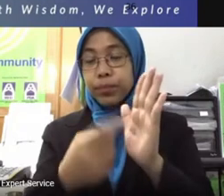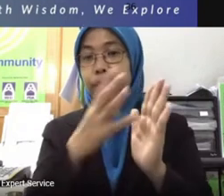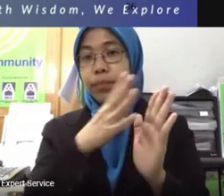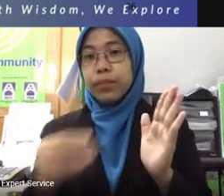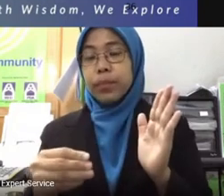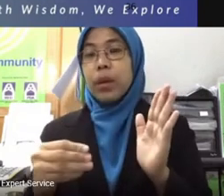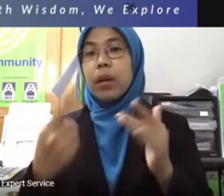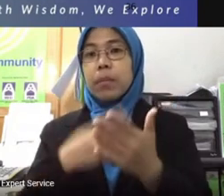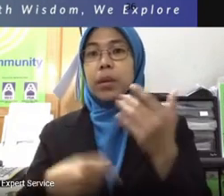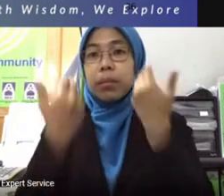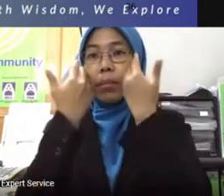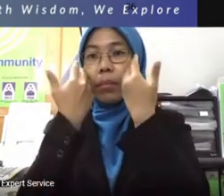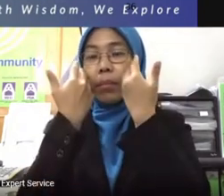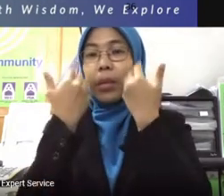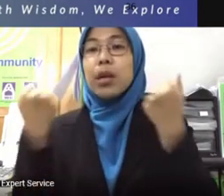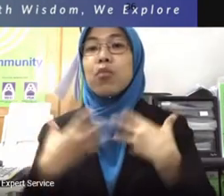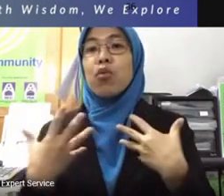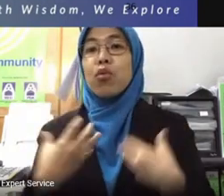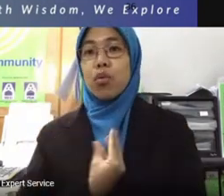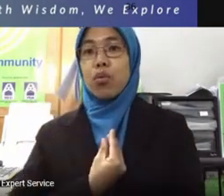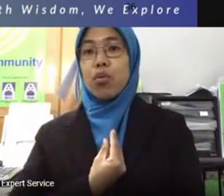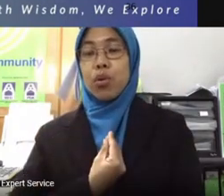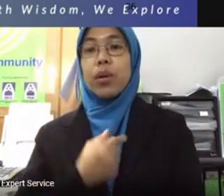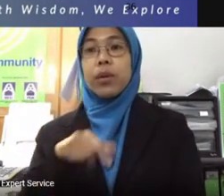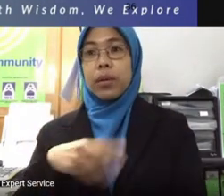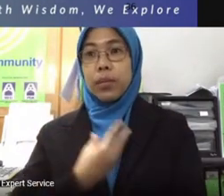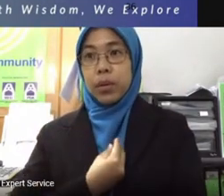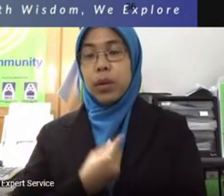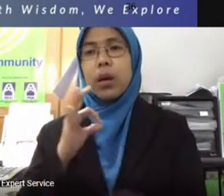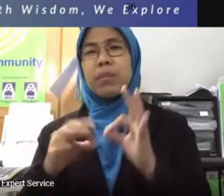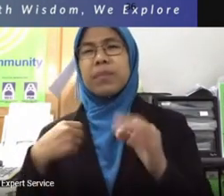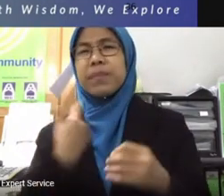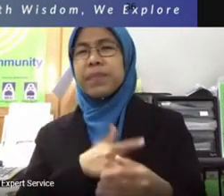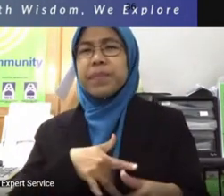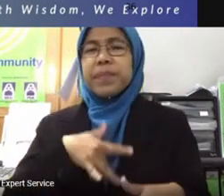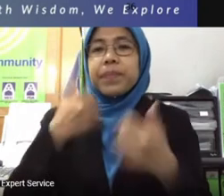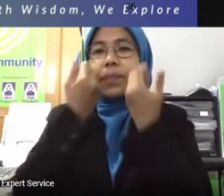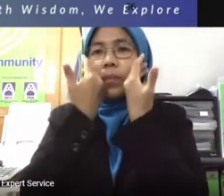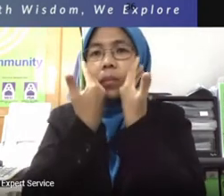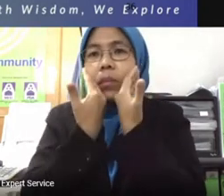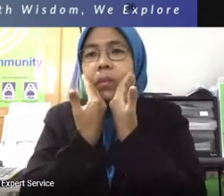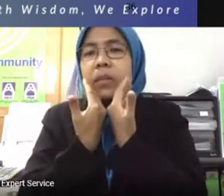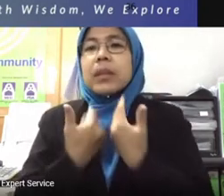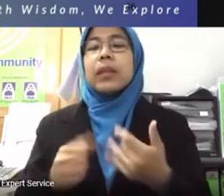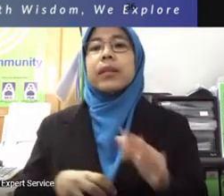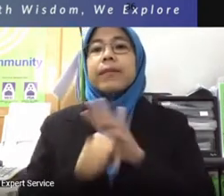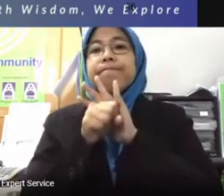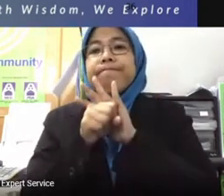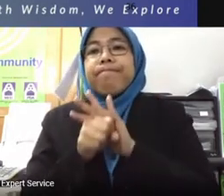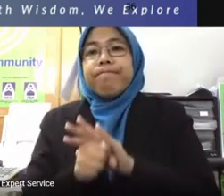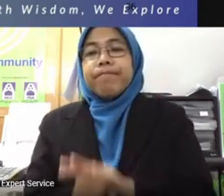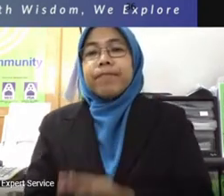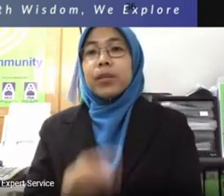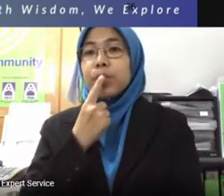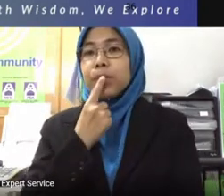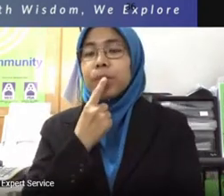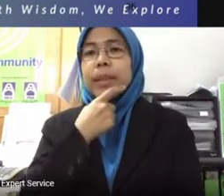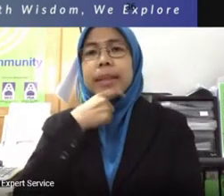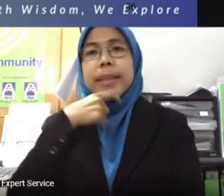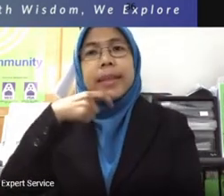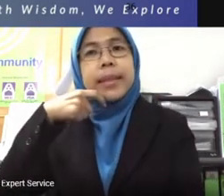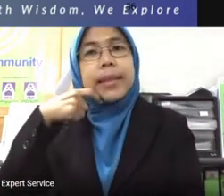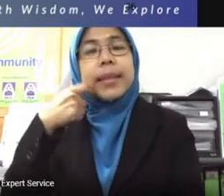yang berpeluh, kita gemuruh . Nervous . Jadi kita cepat berpeluh, kita rasa stress . Mulut kita akan jadi